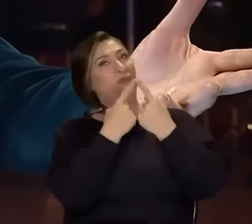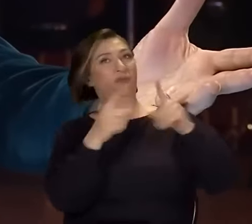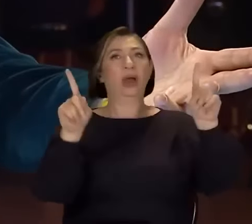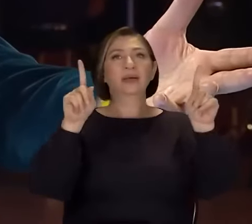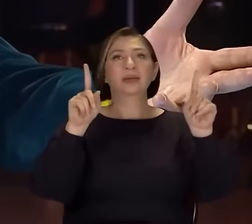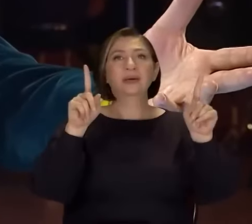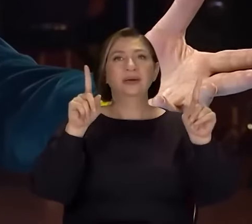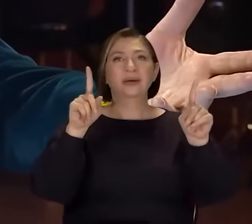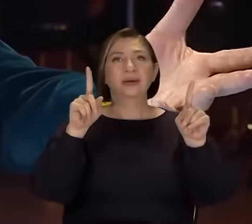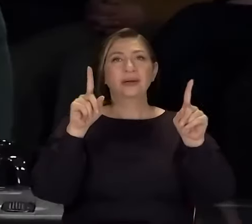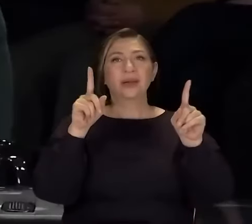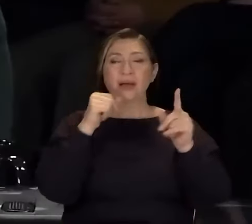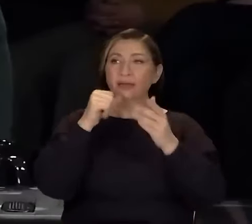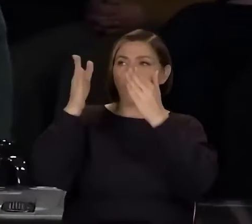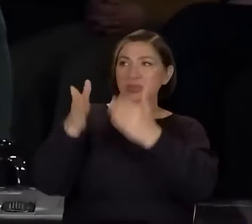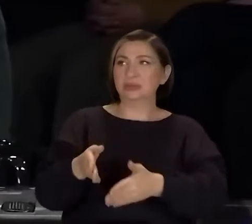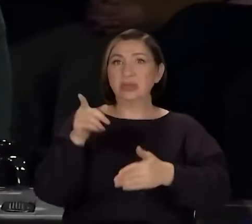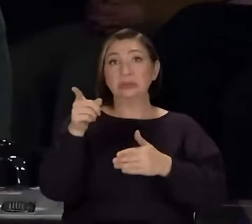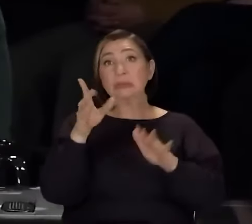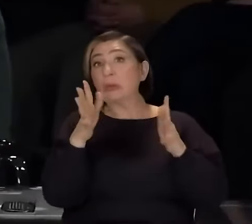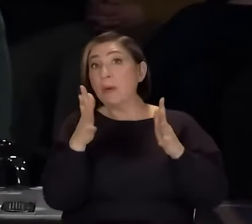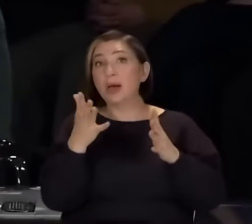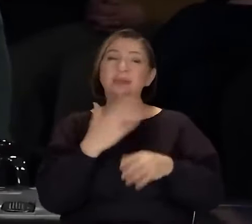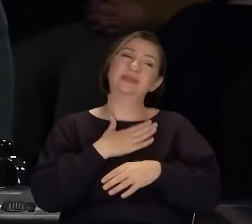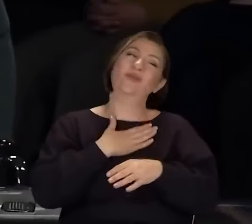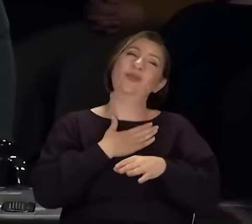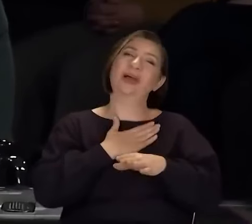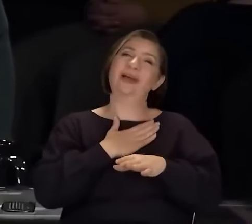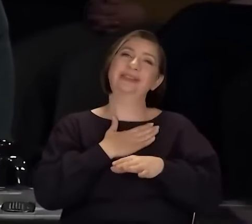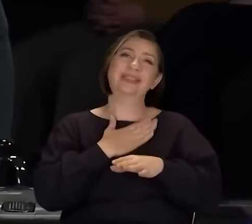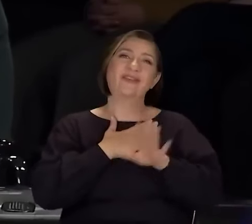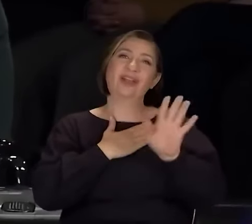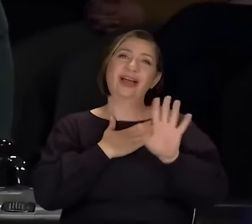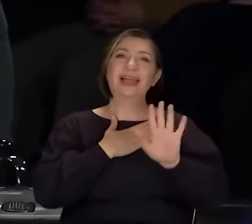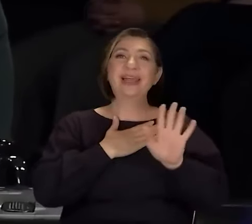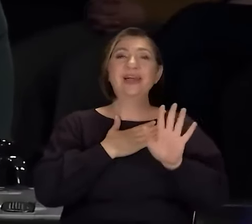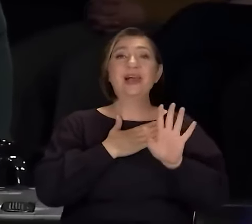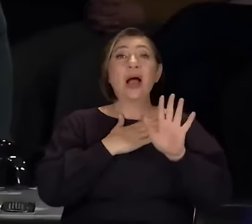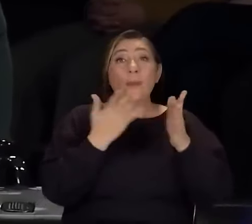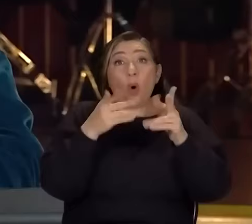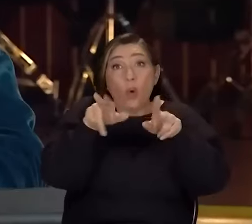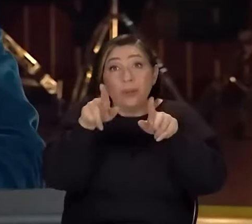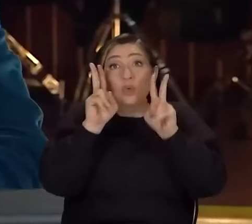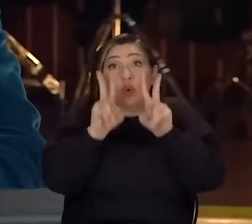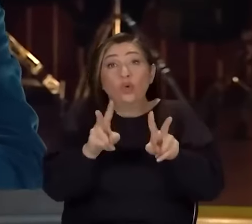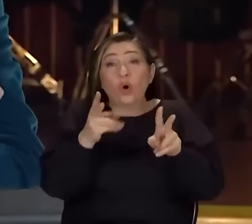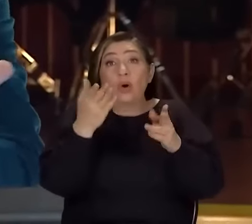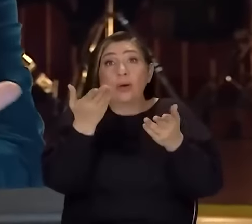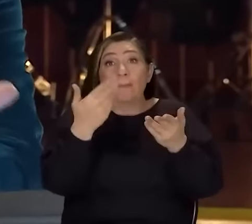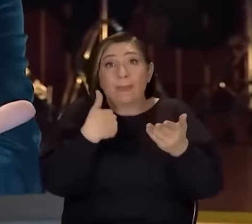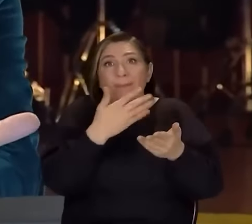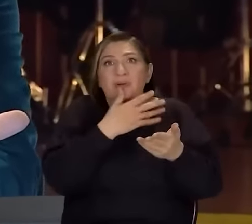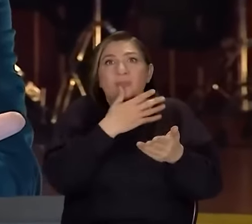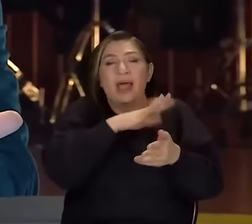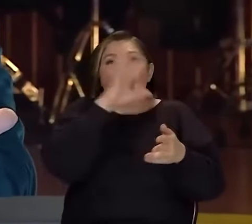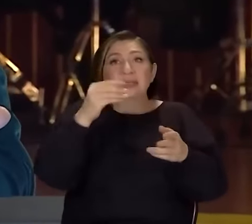entelektüel Estağfurullah. adamı sensin galiba. Değil mi? Estağfurullah. Öyle öyle gibi görünüyor. Estağfurullah. Fakat Yani ya öyle. ama öyle görünüyor. Çünkü öyle çünkü ben